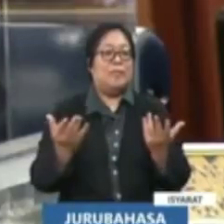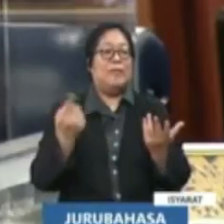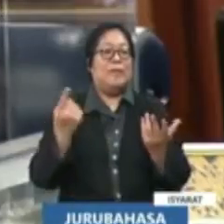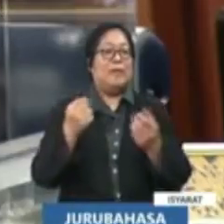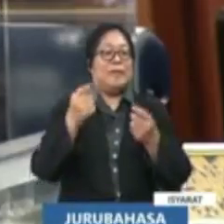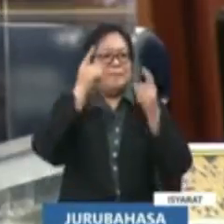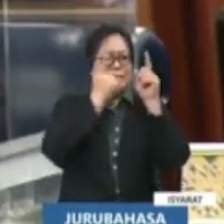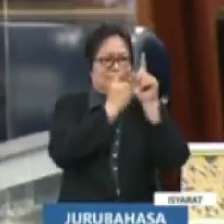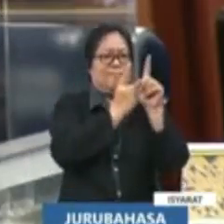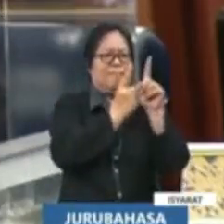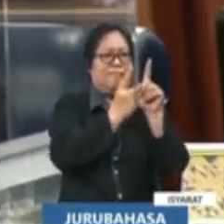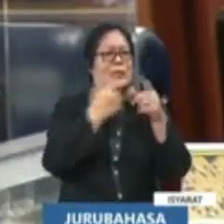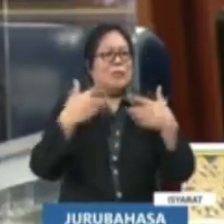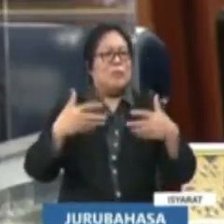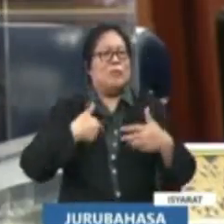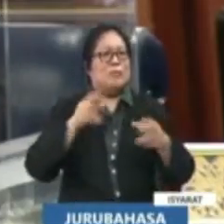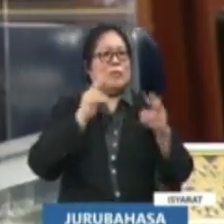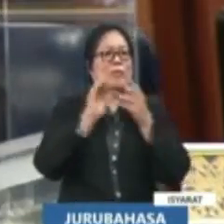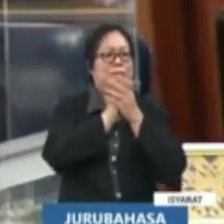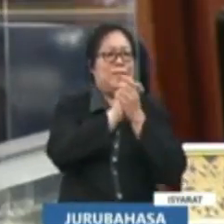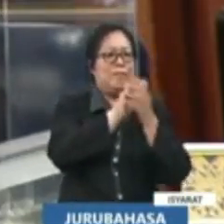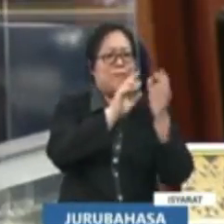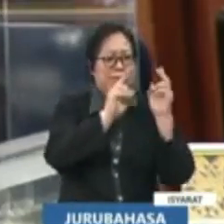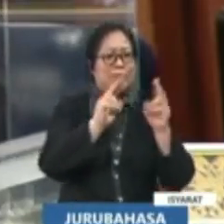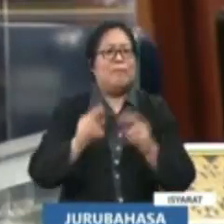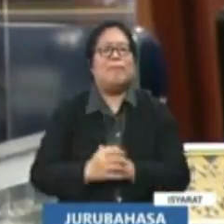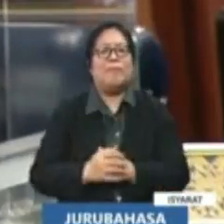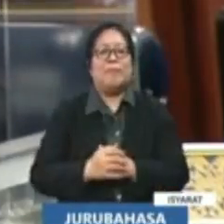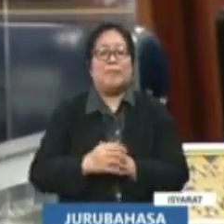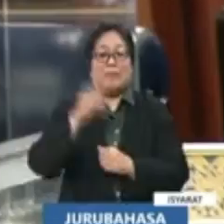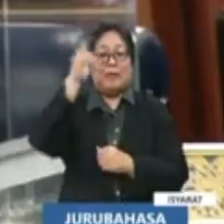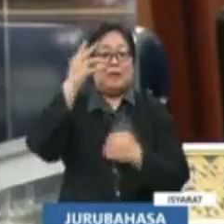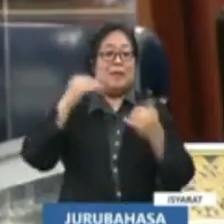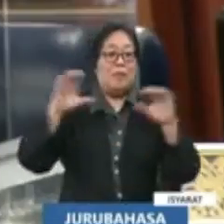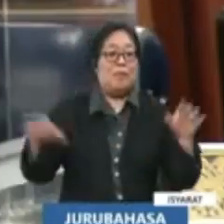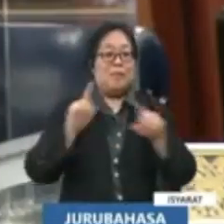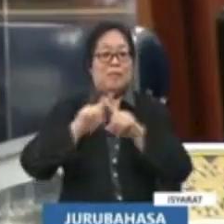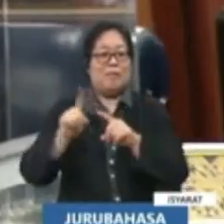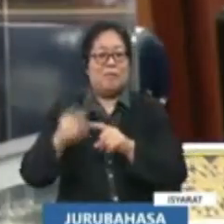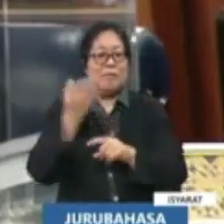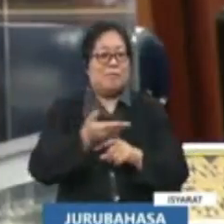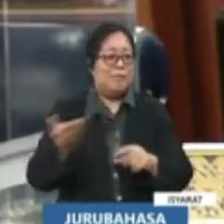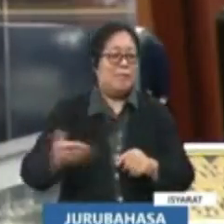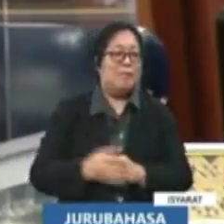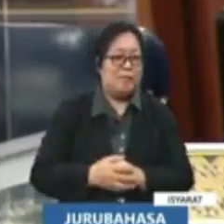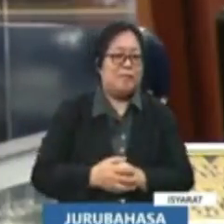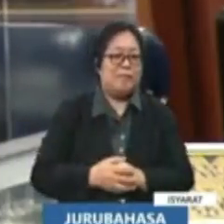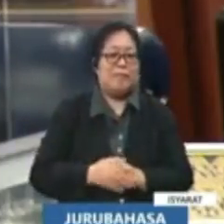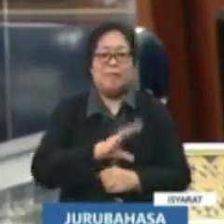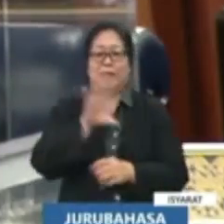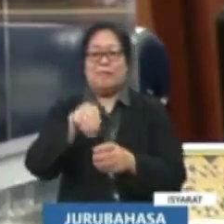kesetiaan yang hebat saya ucapkan tanya kerajaan melakukan beberapa perkara ini